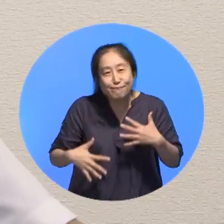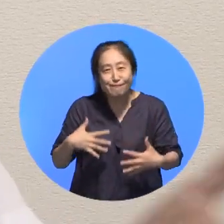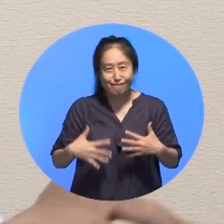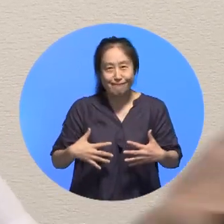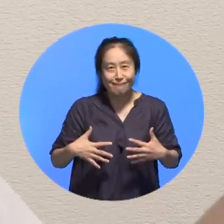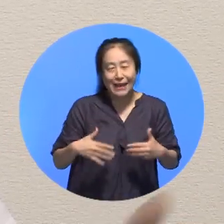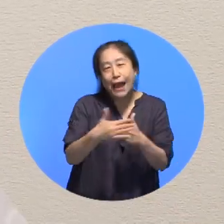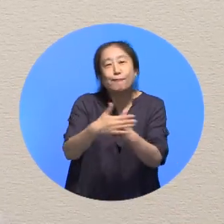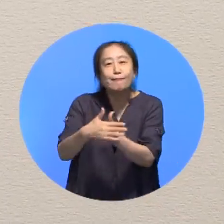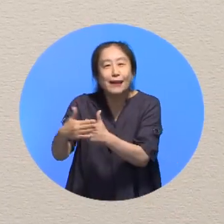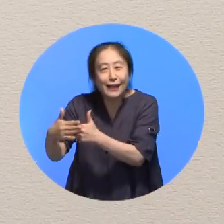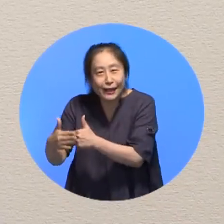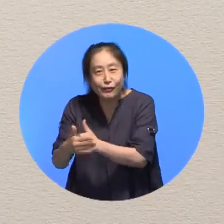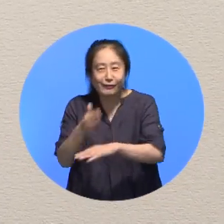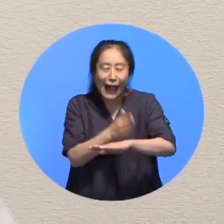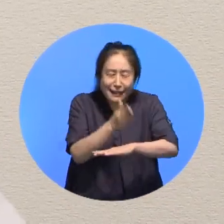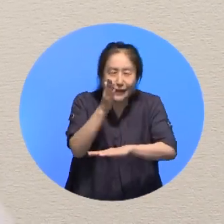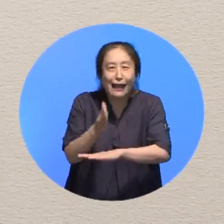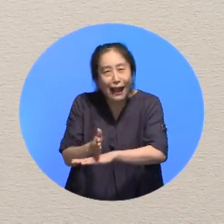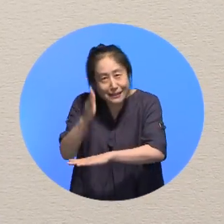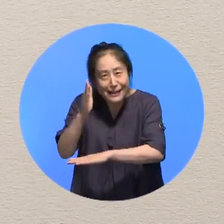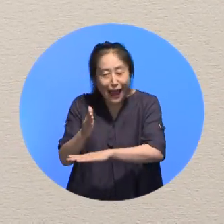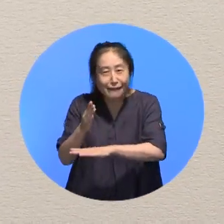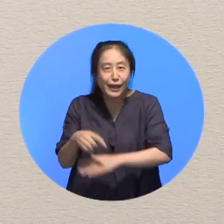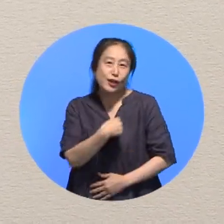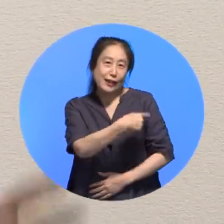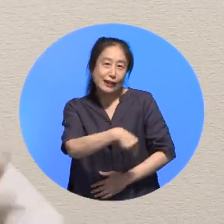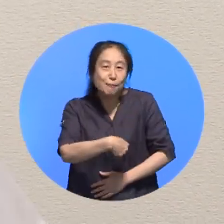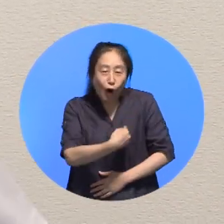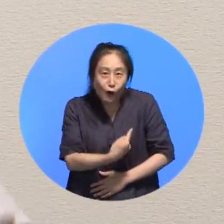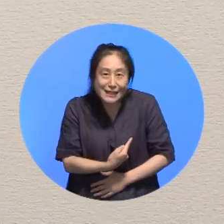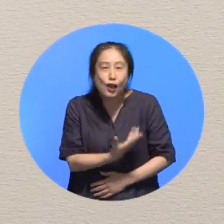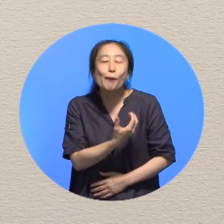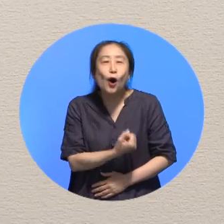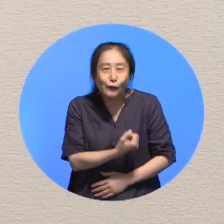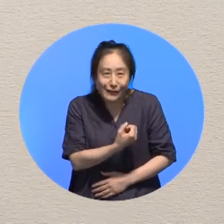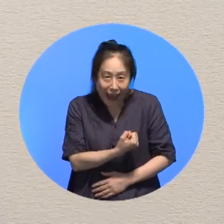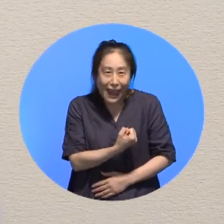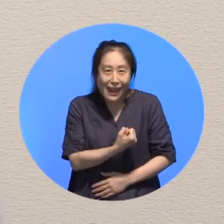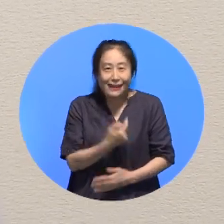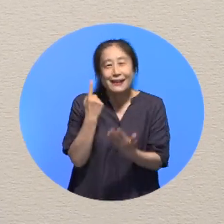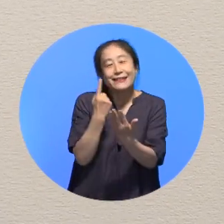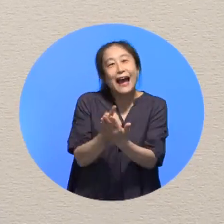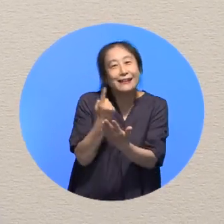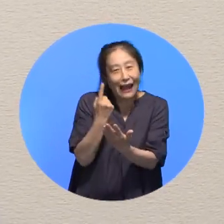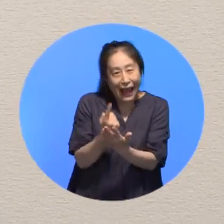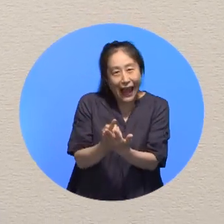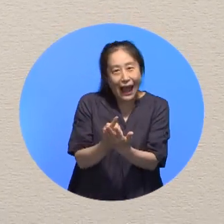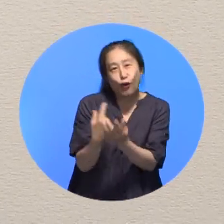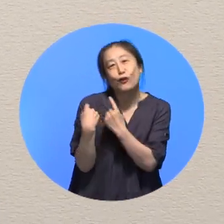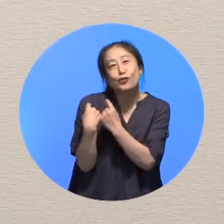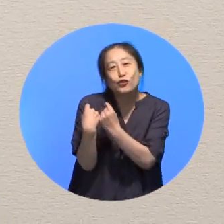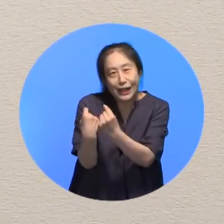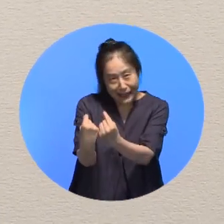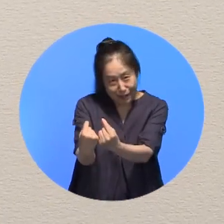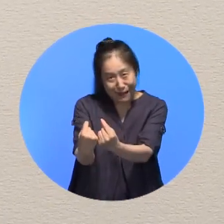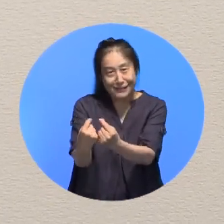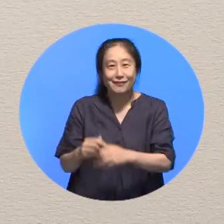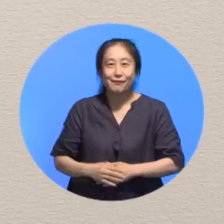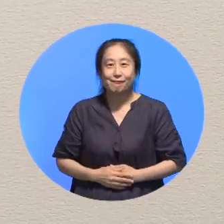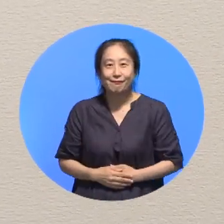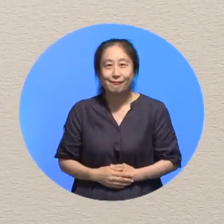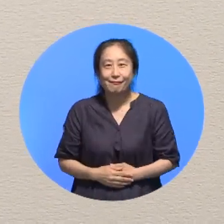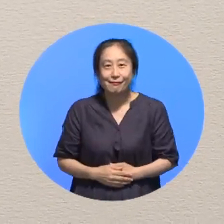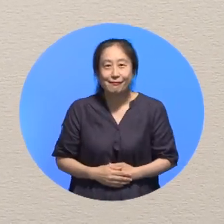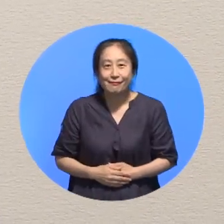作っていただいてる皆さんのおかげだという風にみんなが感謝し合えるそんな感じでちょっと細細でも参加